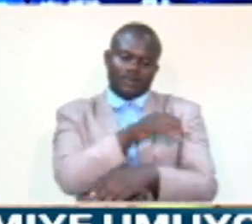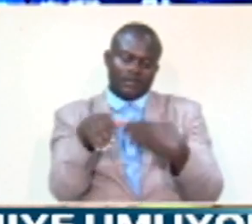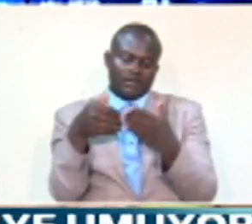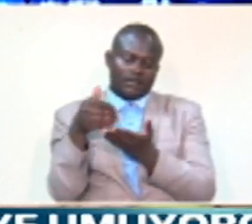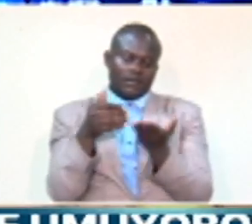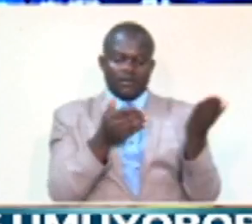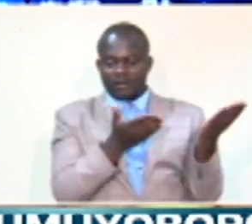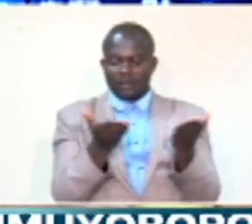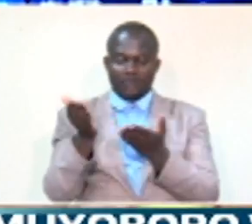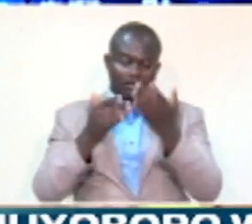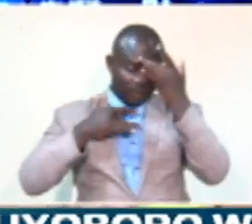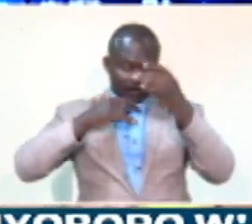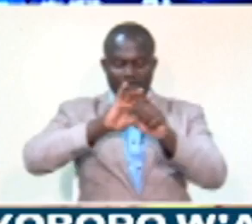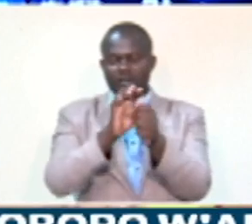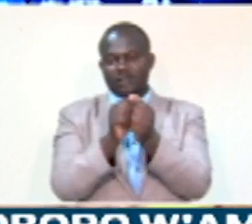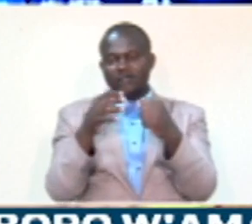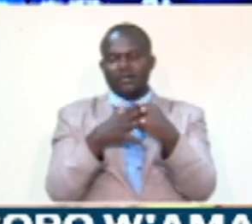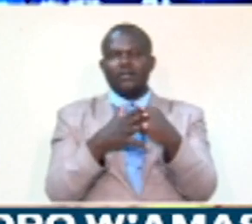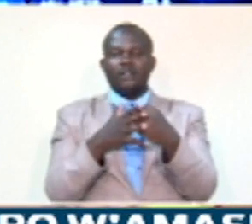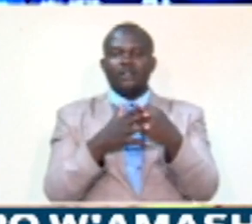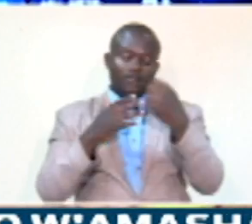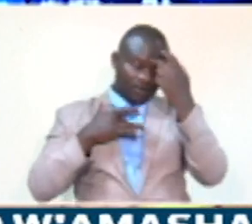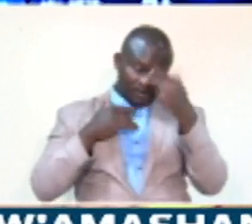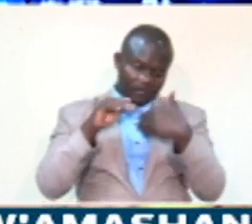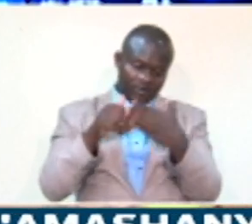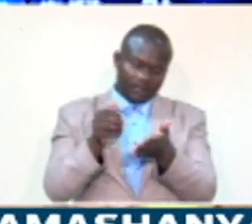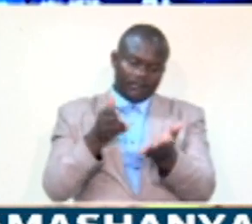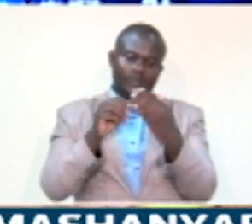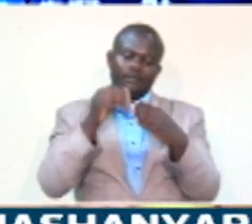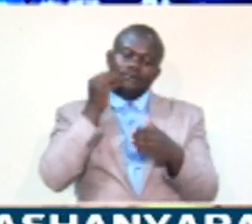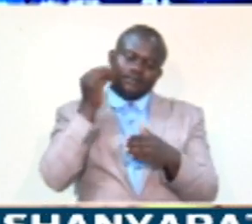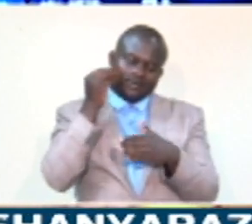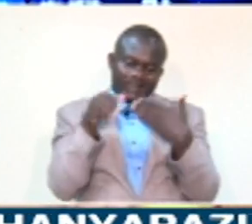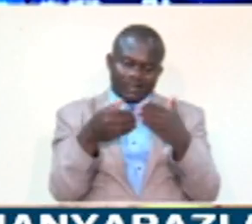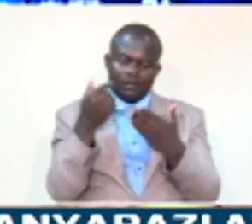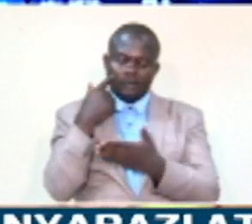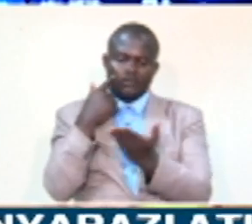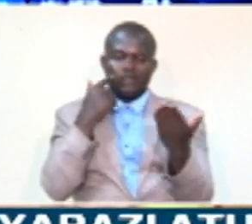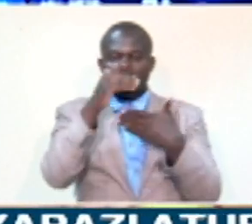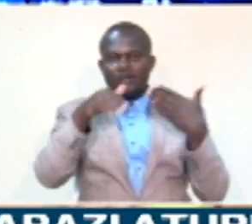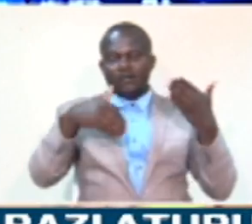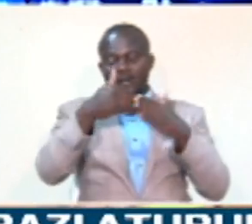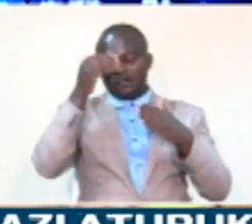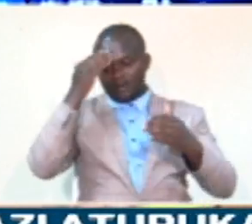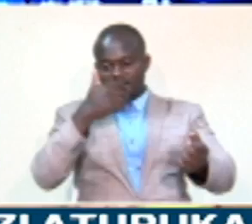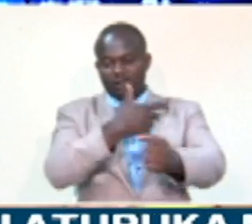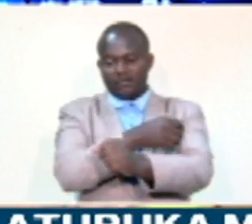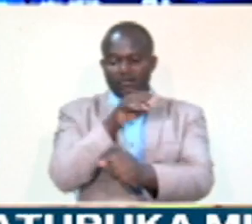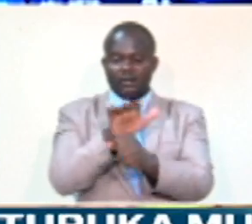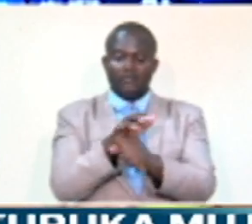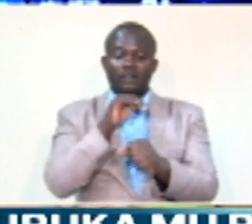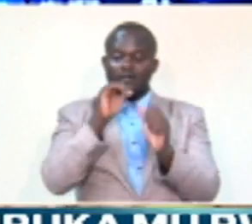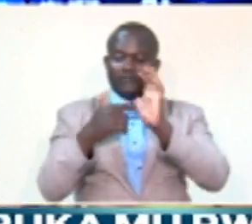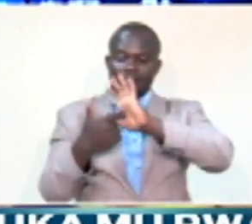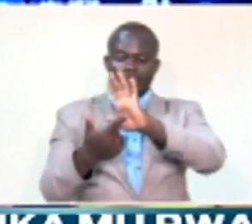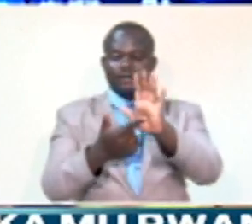ba COVID-19 kuko abandura kuri ubu bakurikiranwa bari mu rugo bitewe n'uko abenshi bakingiwe bigatuma